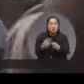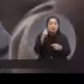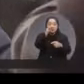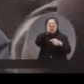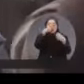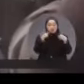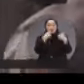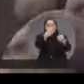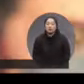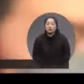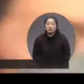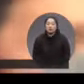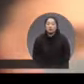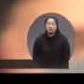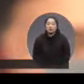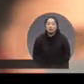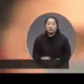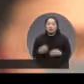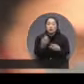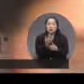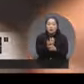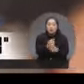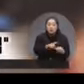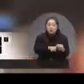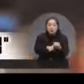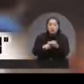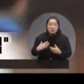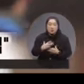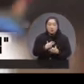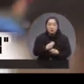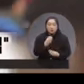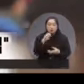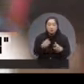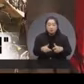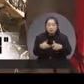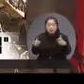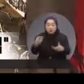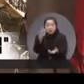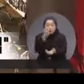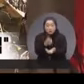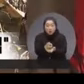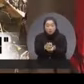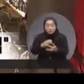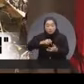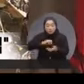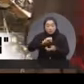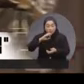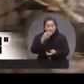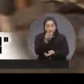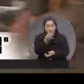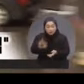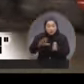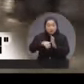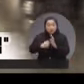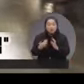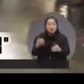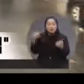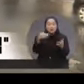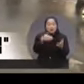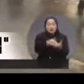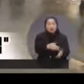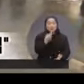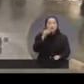강경 대응에 맞섰습니다. 화물연대는 안전운임제 확대안이 받아들여질 때까지 무기한 파업 의지를 다지며